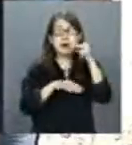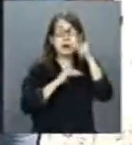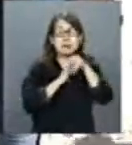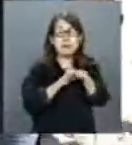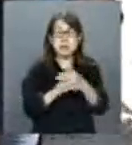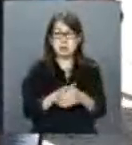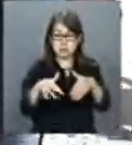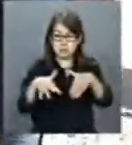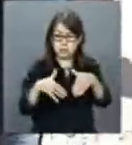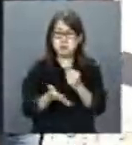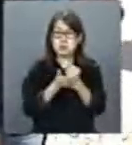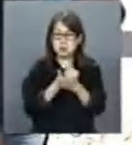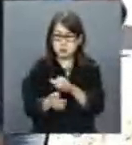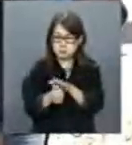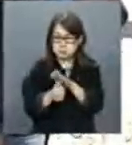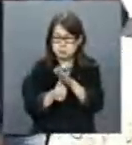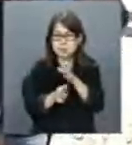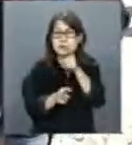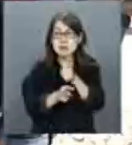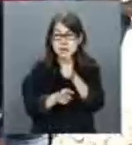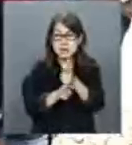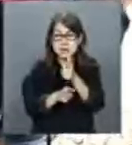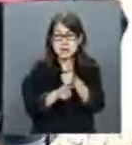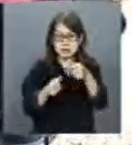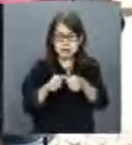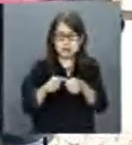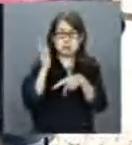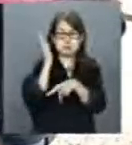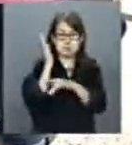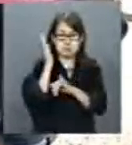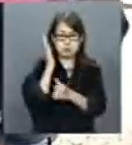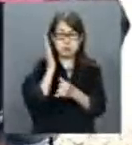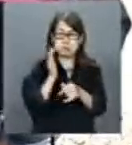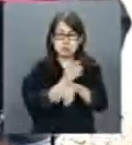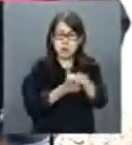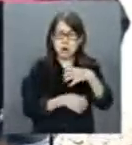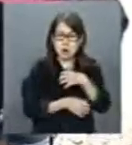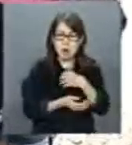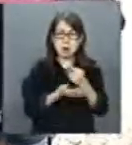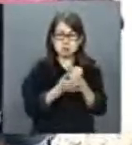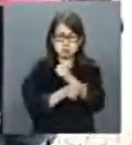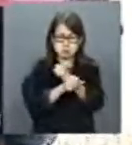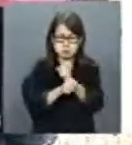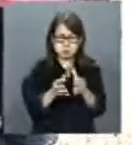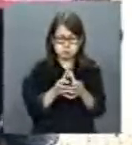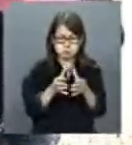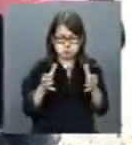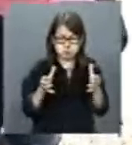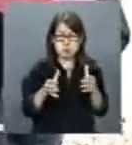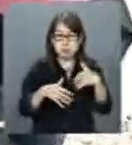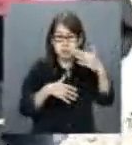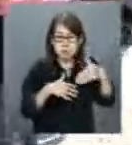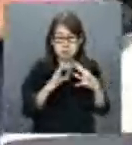าวบ้านบนเกาะทะลุในอำเภอบางสะพานน้อยจังหวัดประจวบคีรีขันธ์ที่ต้องการจะอนุรักษ์พวกมันไว้ก่อนที่จะสูญพันธุ์ไปจากท้องทะเลไท